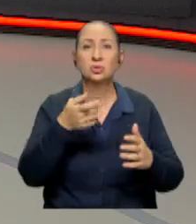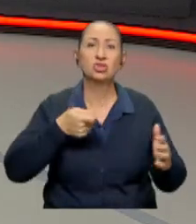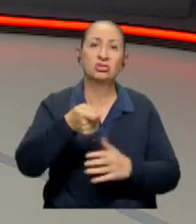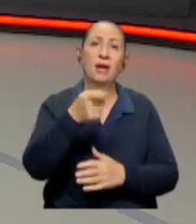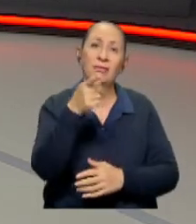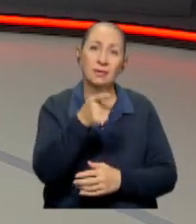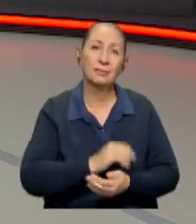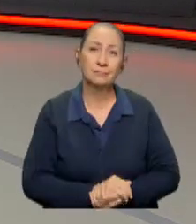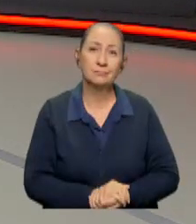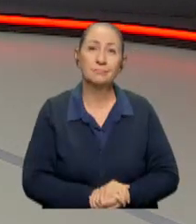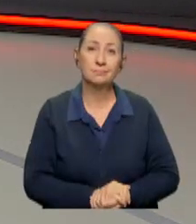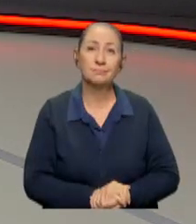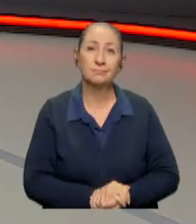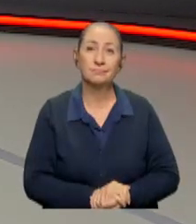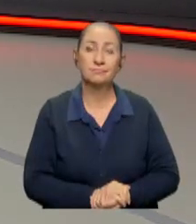cinayeti.